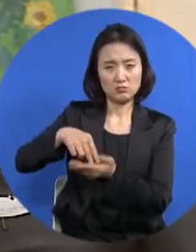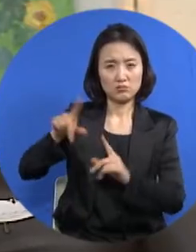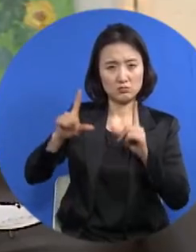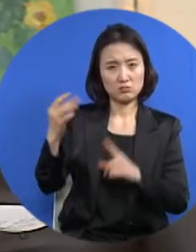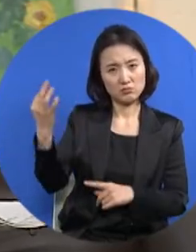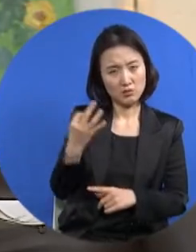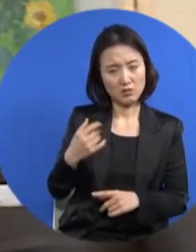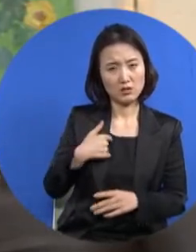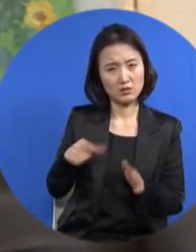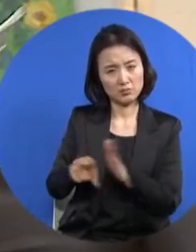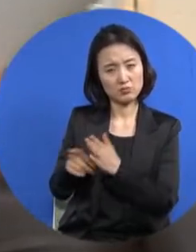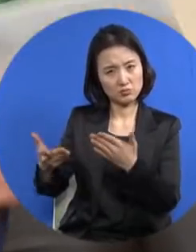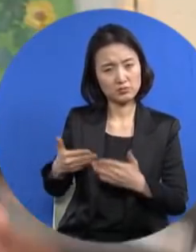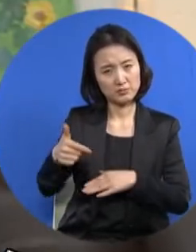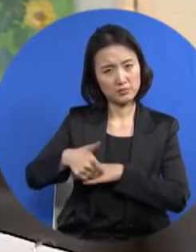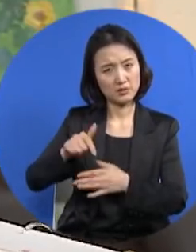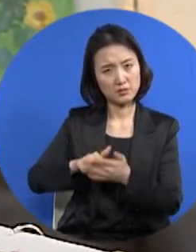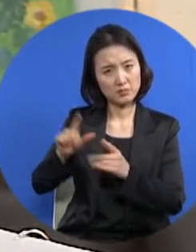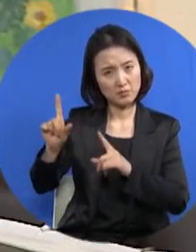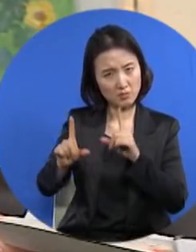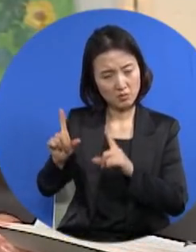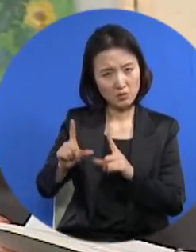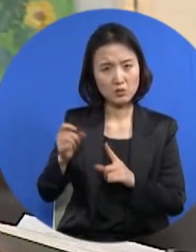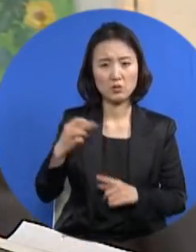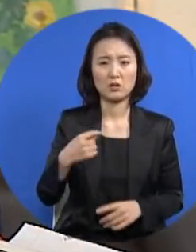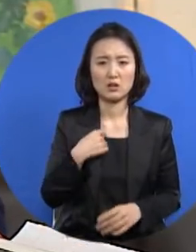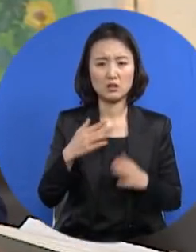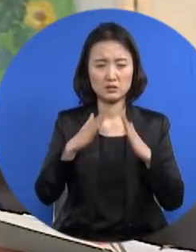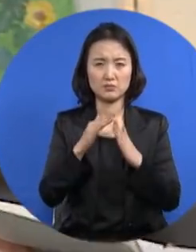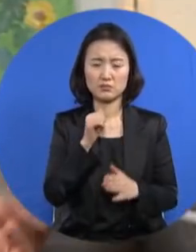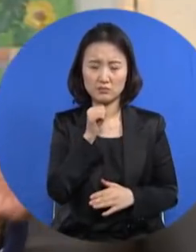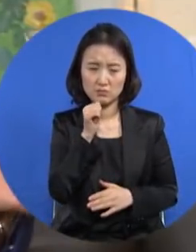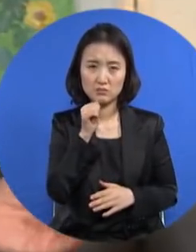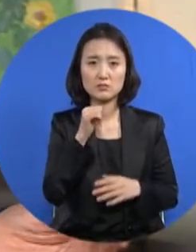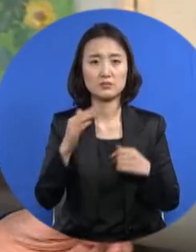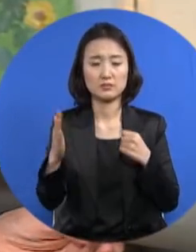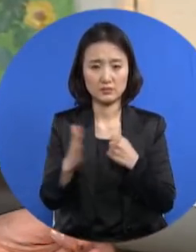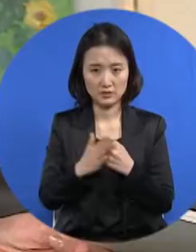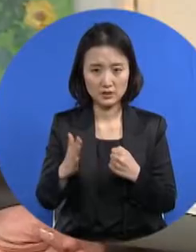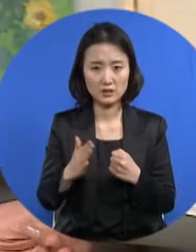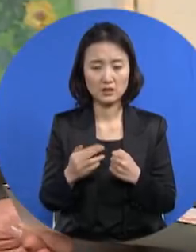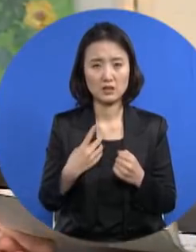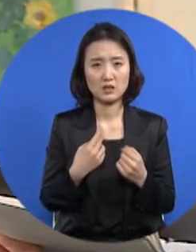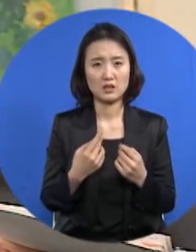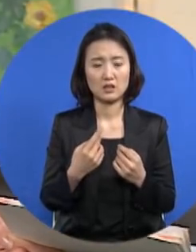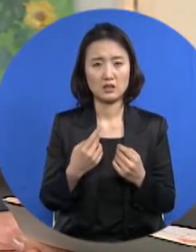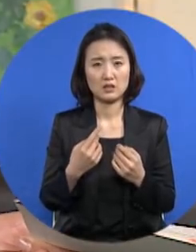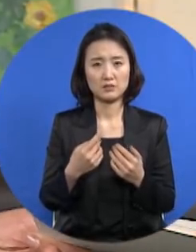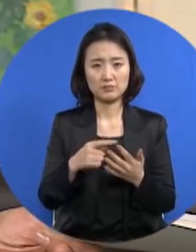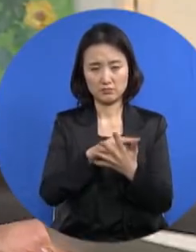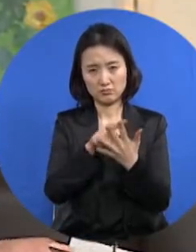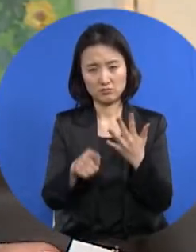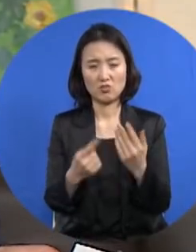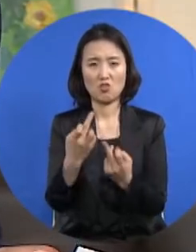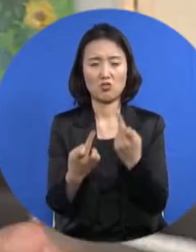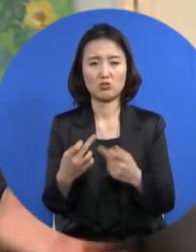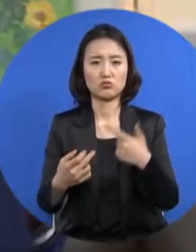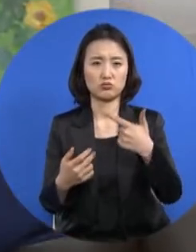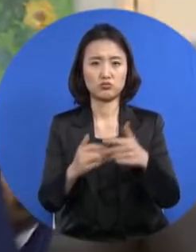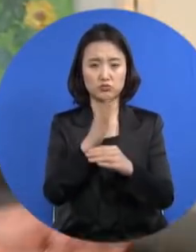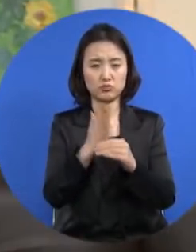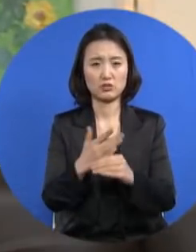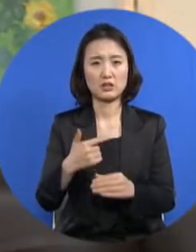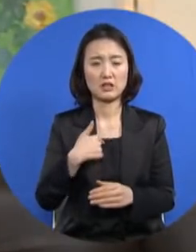마음. 그리고 저는 아주 가난했기 때문에 시골에서 가난해서 6남매 중 다섯 번째로 태어났거든요.